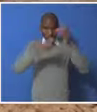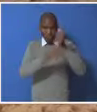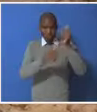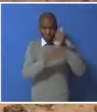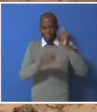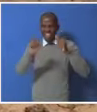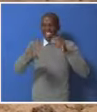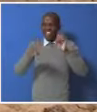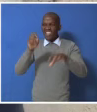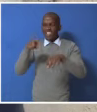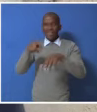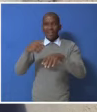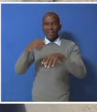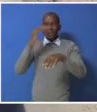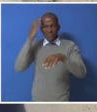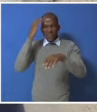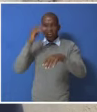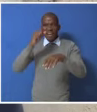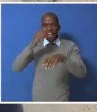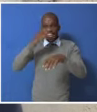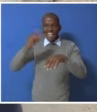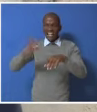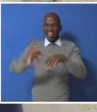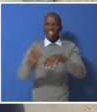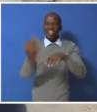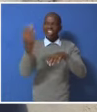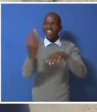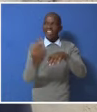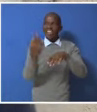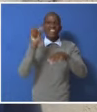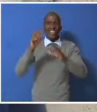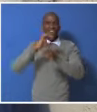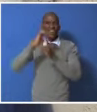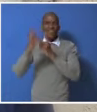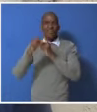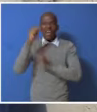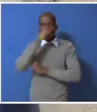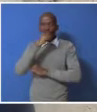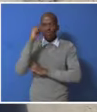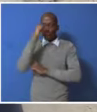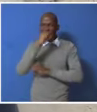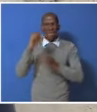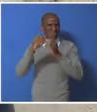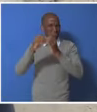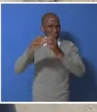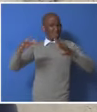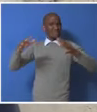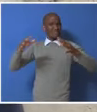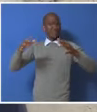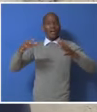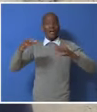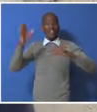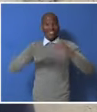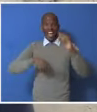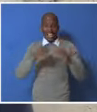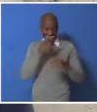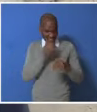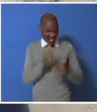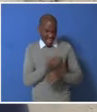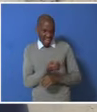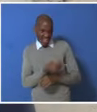tikologong bo ntsha yone methane e e leng gore e kgotela tikologo ka bokete jo bo ko godimo go